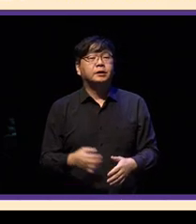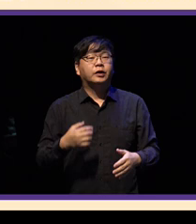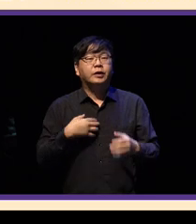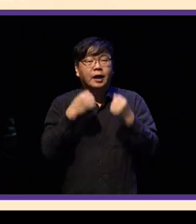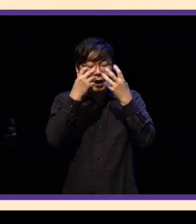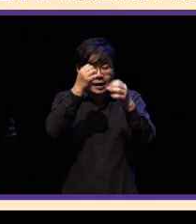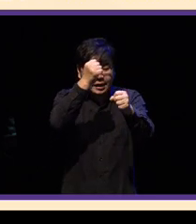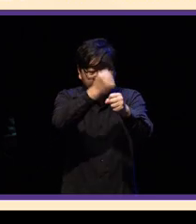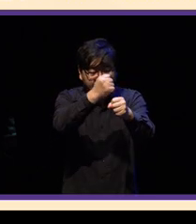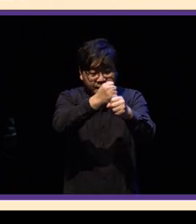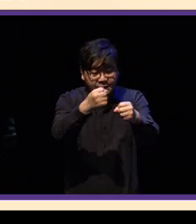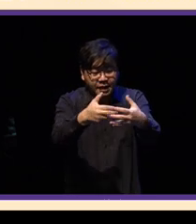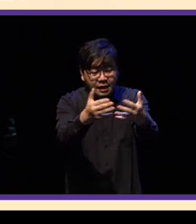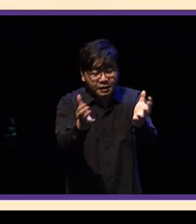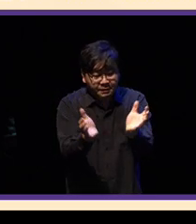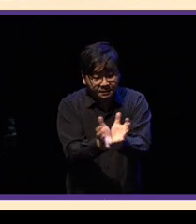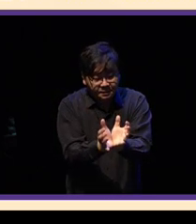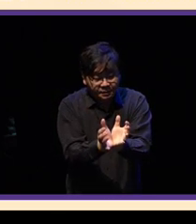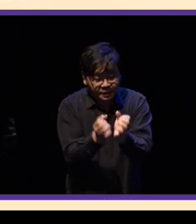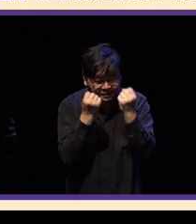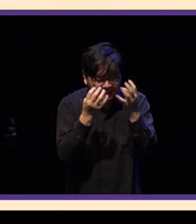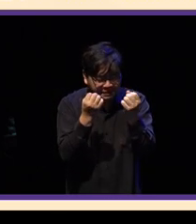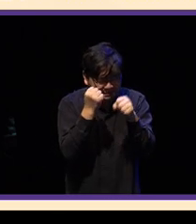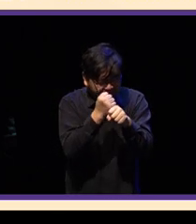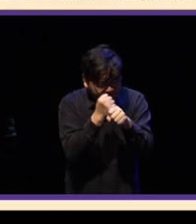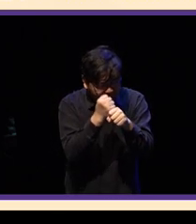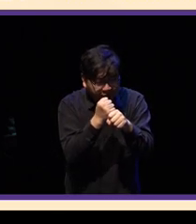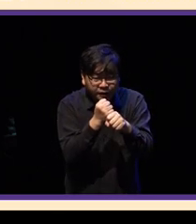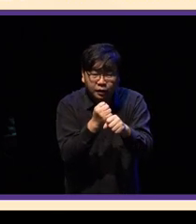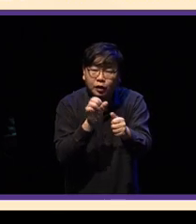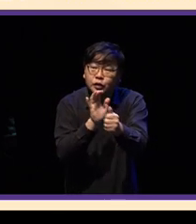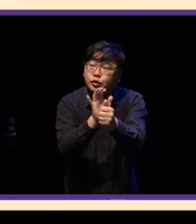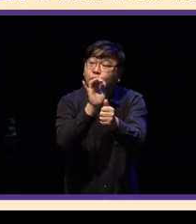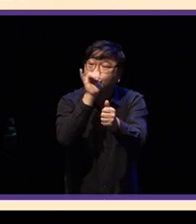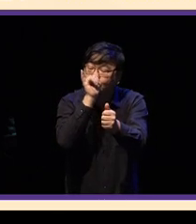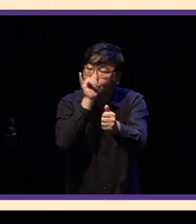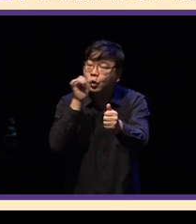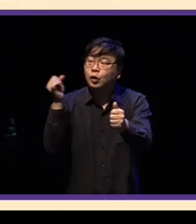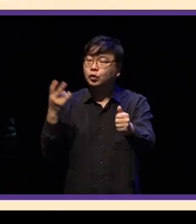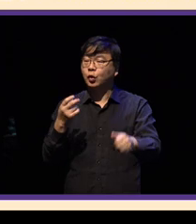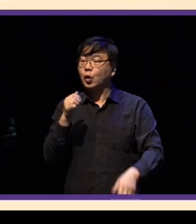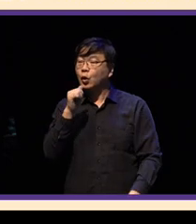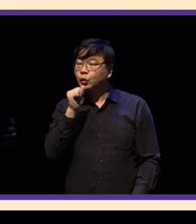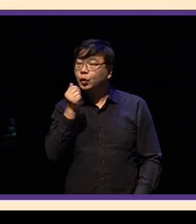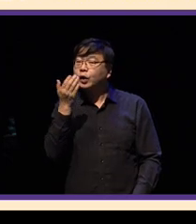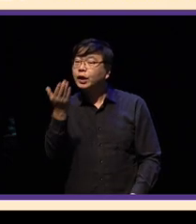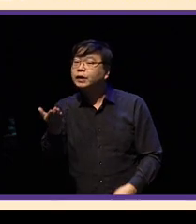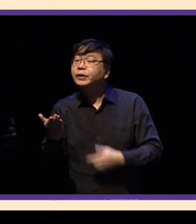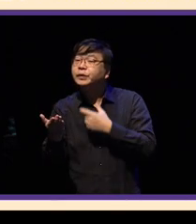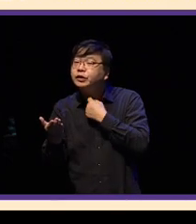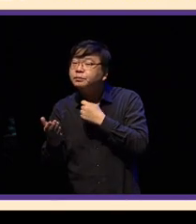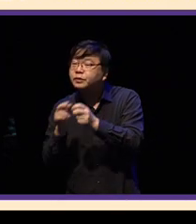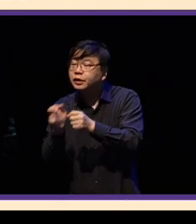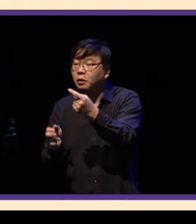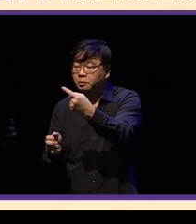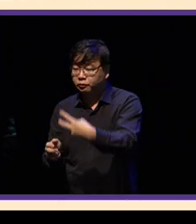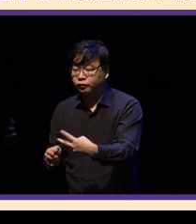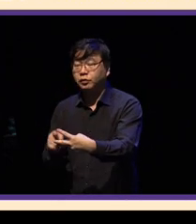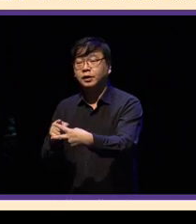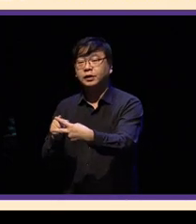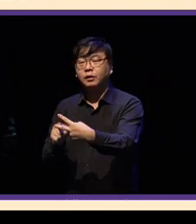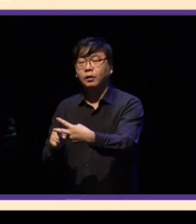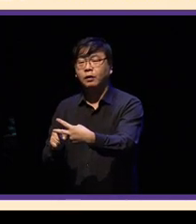과정을 공통으로 겪고 프로그램을 가지고 있고 오늘 제가 소개시켜 드릴 두 가지 사업은